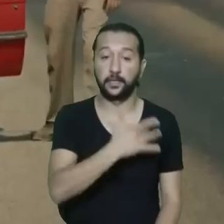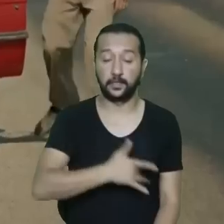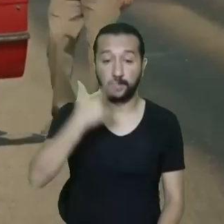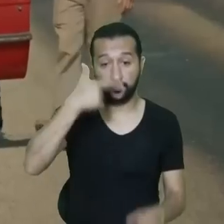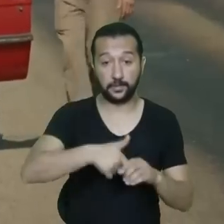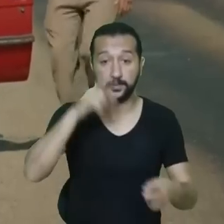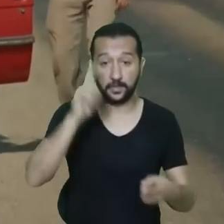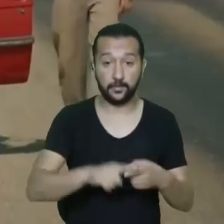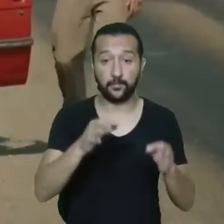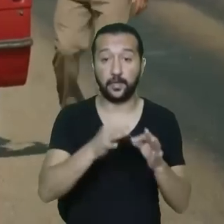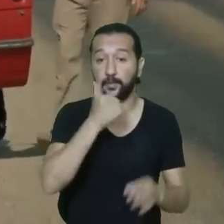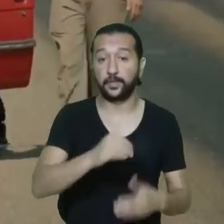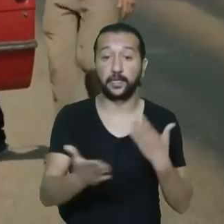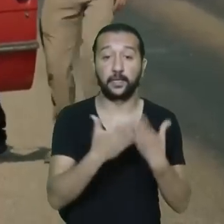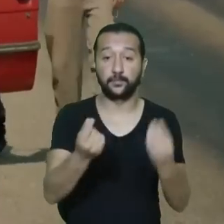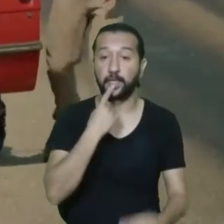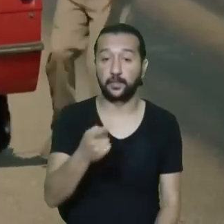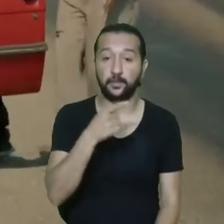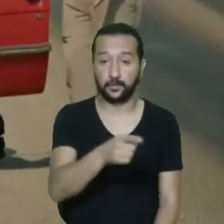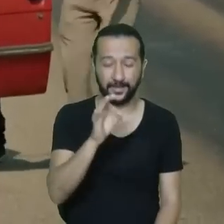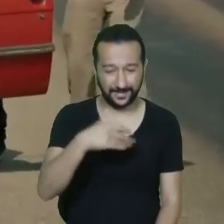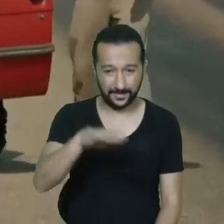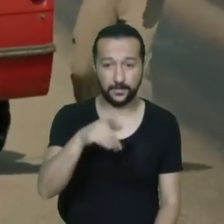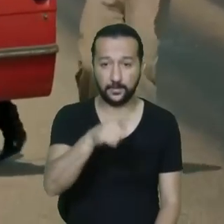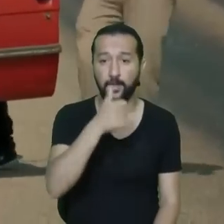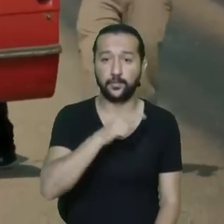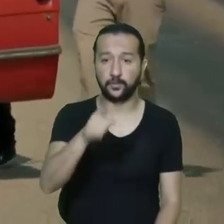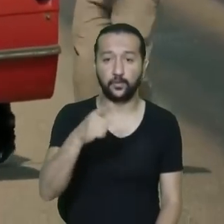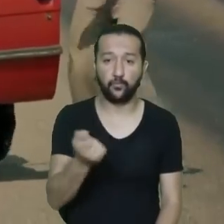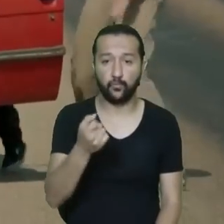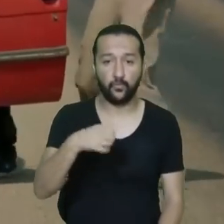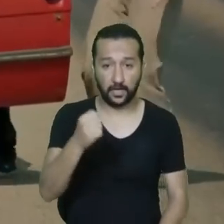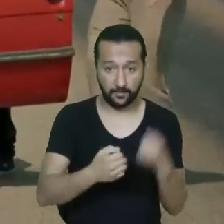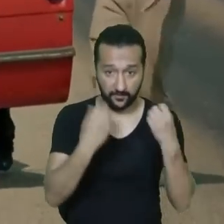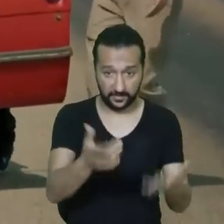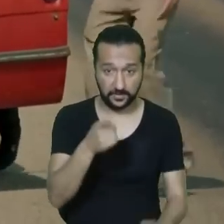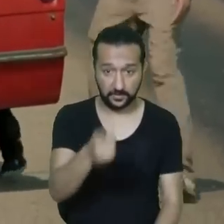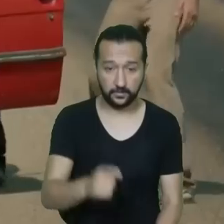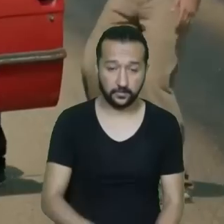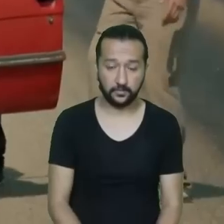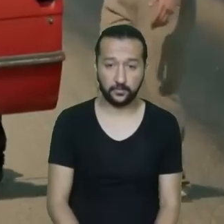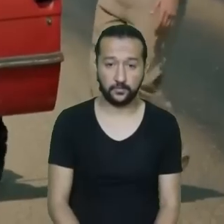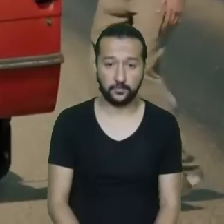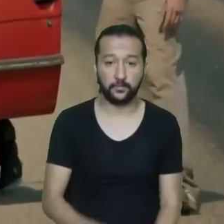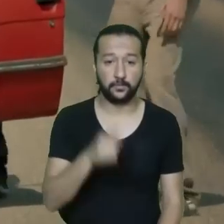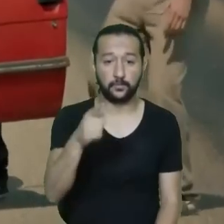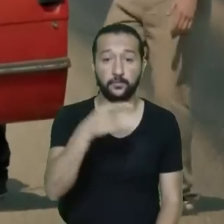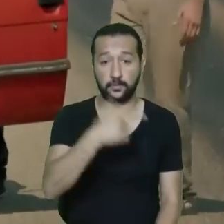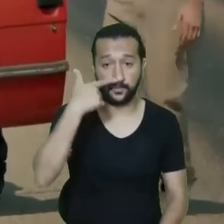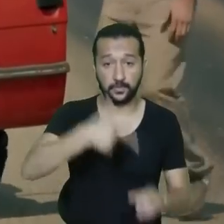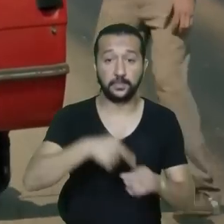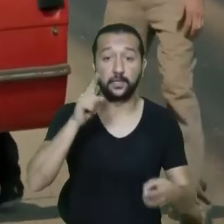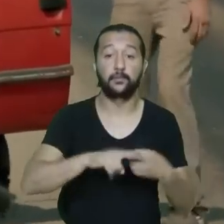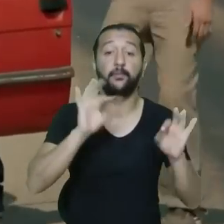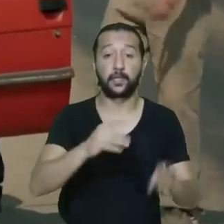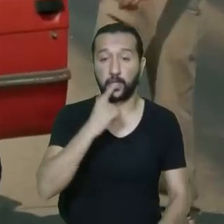benzini biterse Bahri abine yardım edersin dedi. Hadi lan oradan, abin sana motoru vermiyor, arabayı mı verecek? Anadolu'nun benzini bitmedi